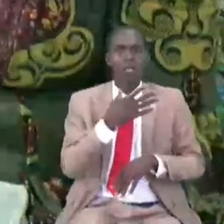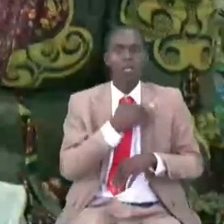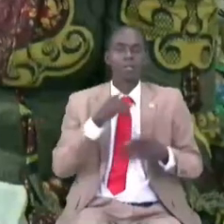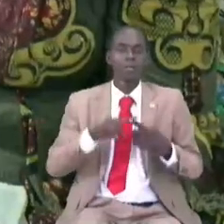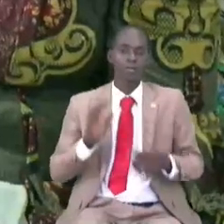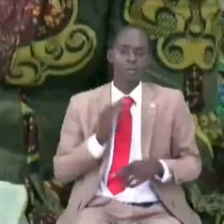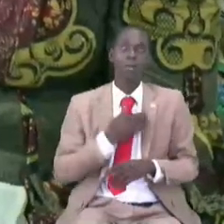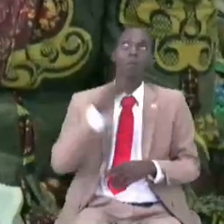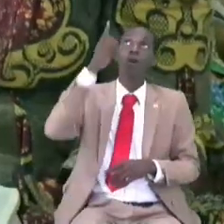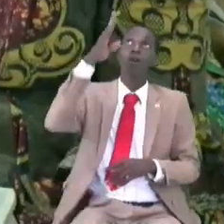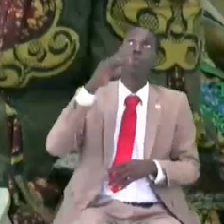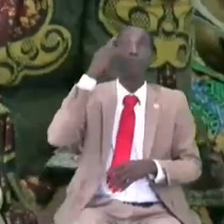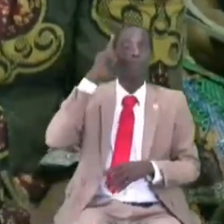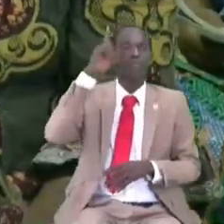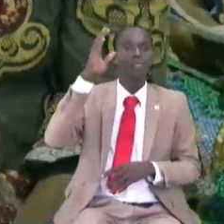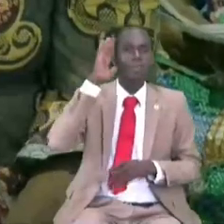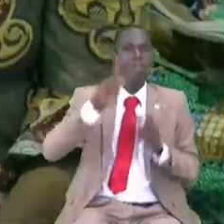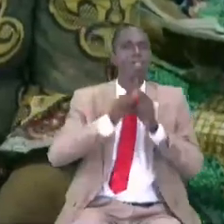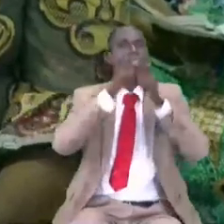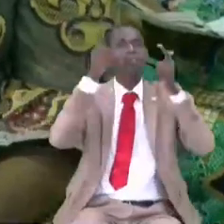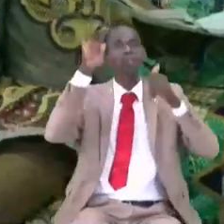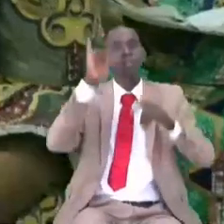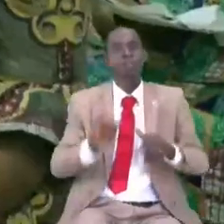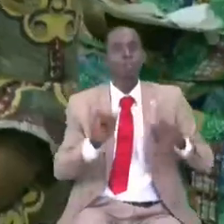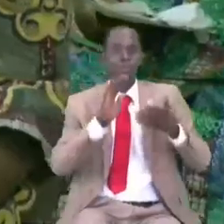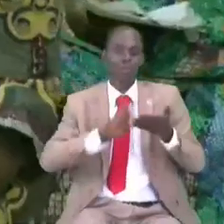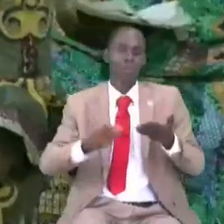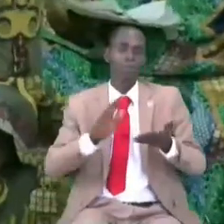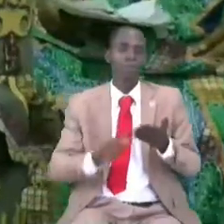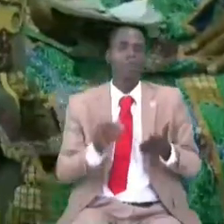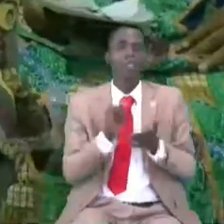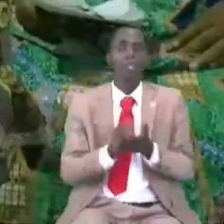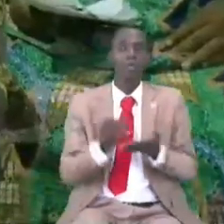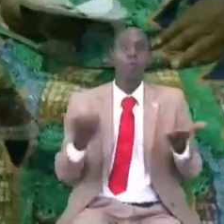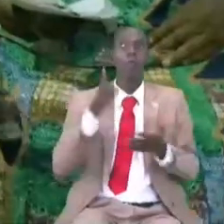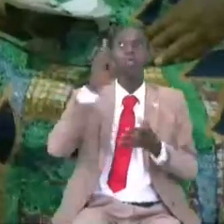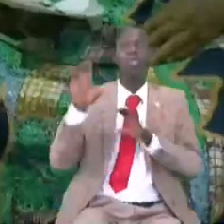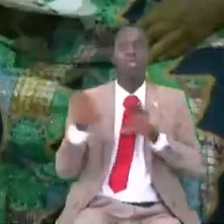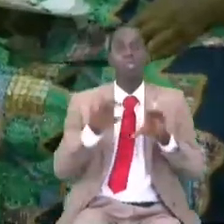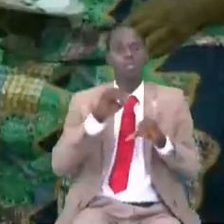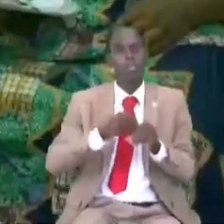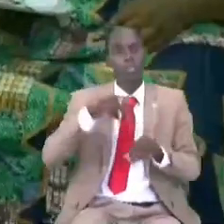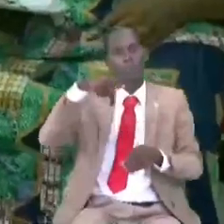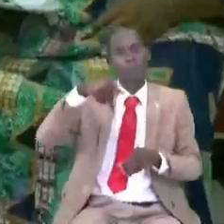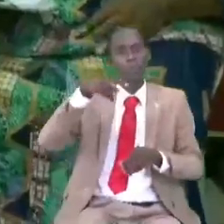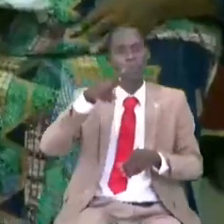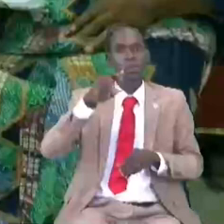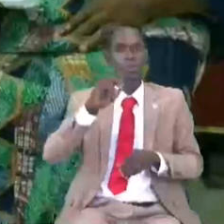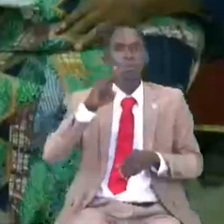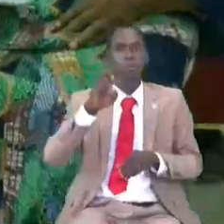pardonner. C'est ce qu'il a fait. En Proverbes chapitre 28. Verset 13,